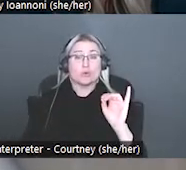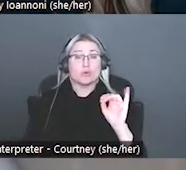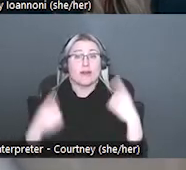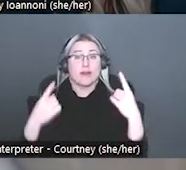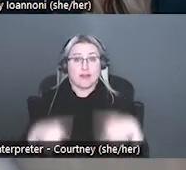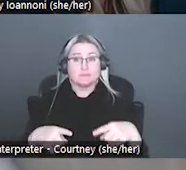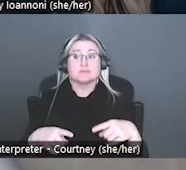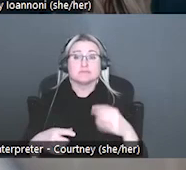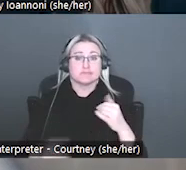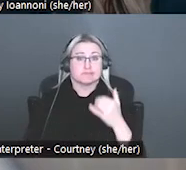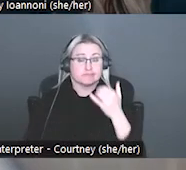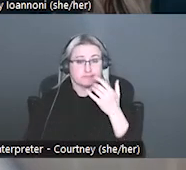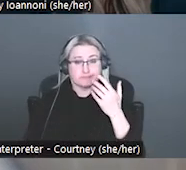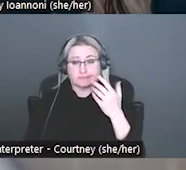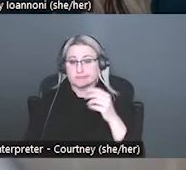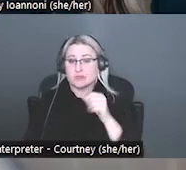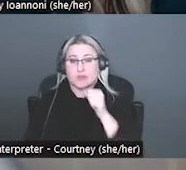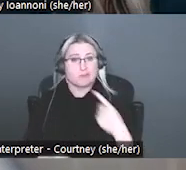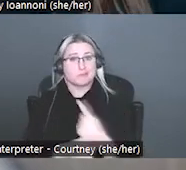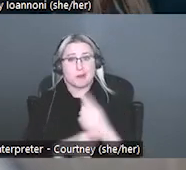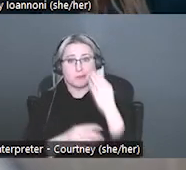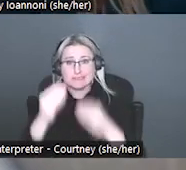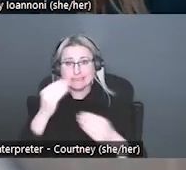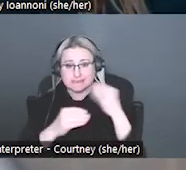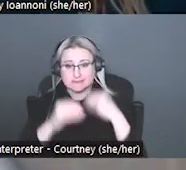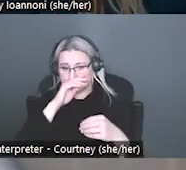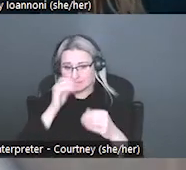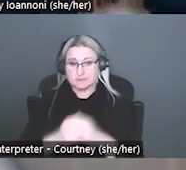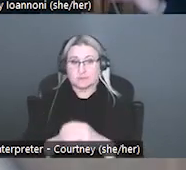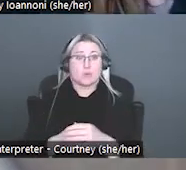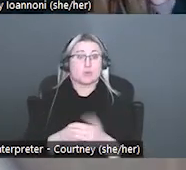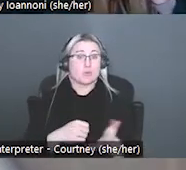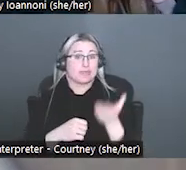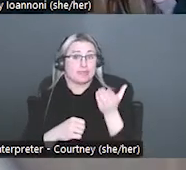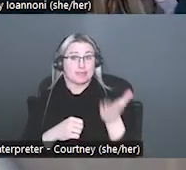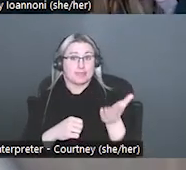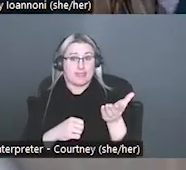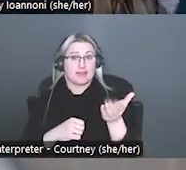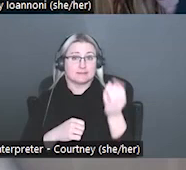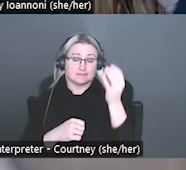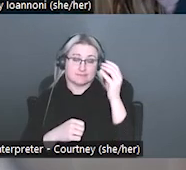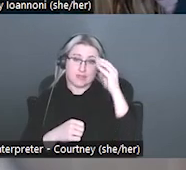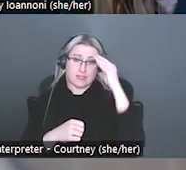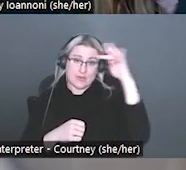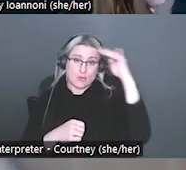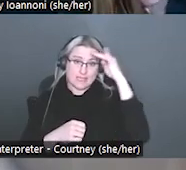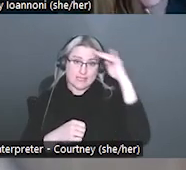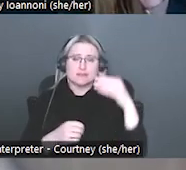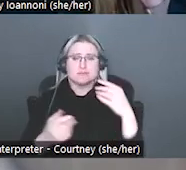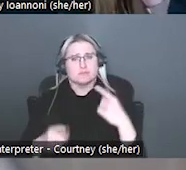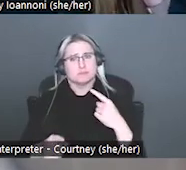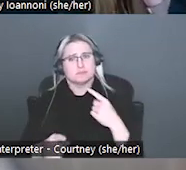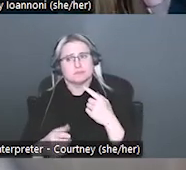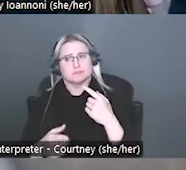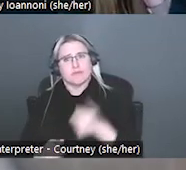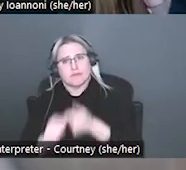la discrimination fondée sur la taille mène souvent à donc une estime de soi réduite et même à